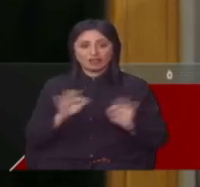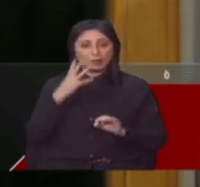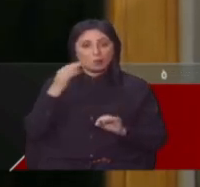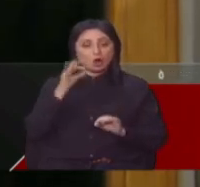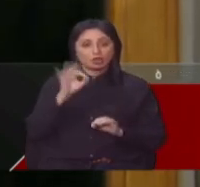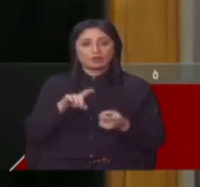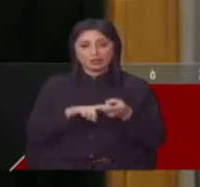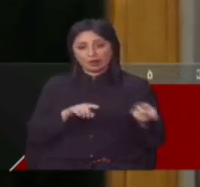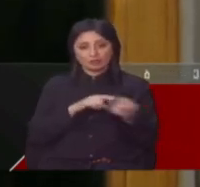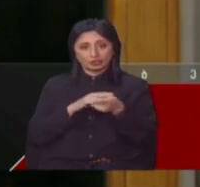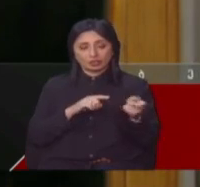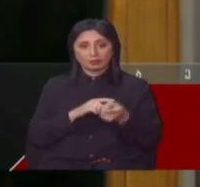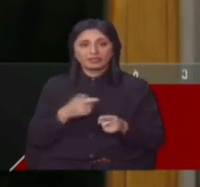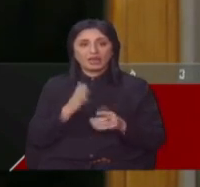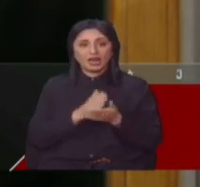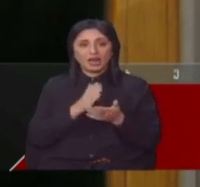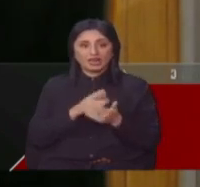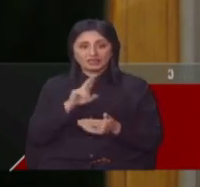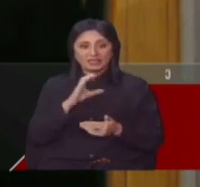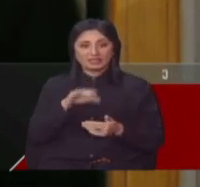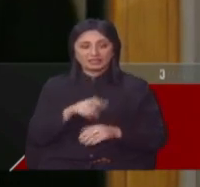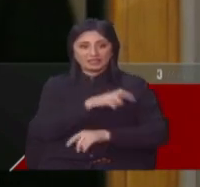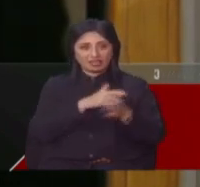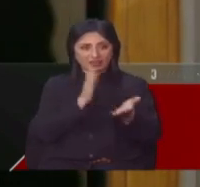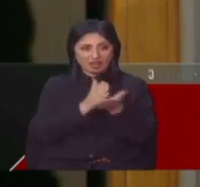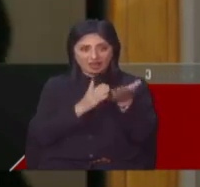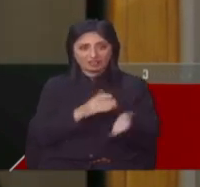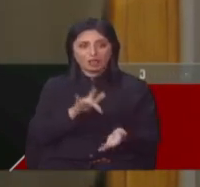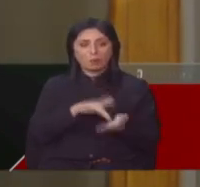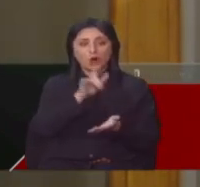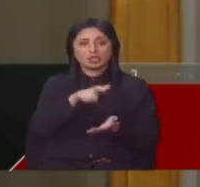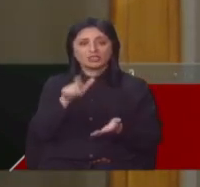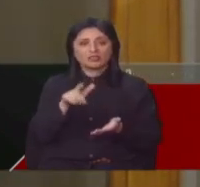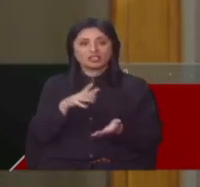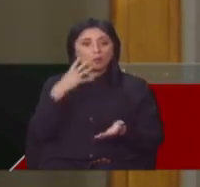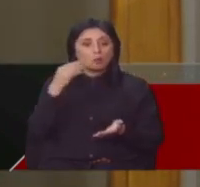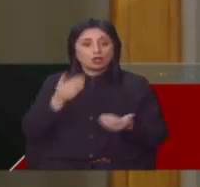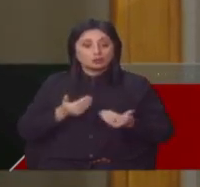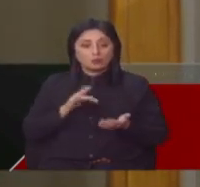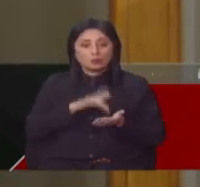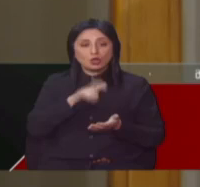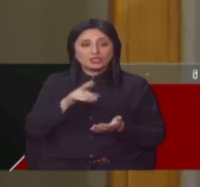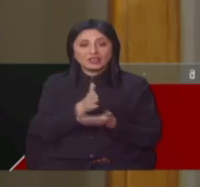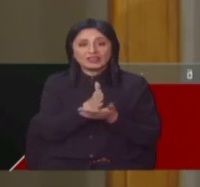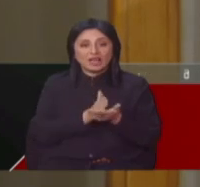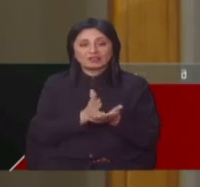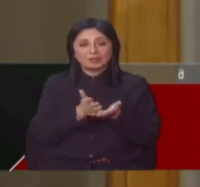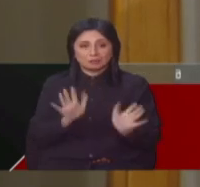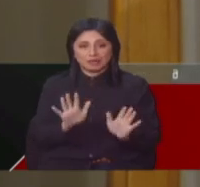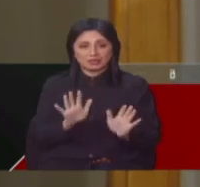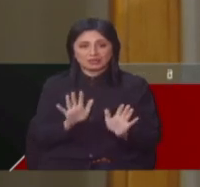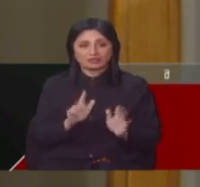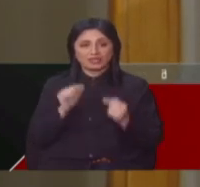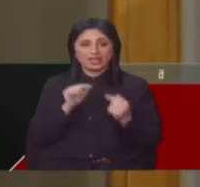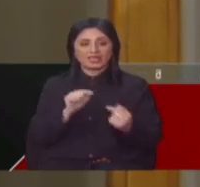განცხადებები მოლდოვასთან დაკავშირებით, რომელიც არის 10-ის წევრი, რომლის მოსახლეობის Moldovași mșchorebi măsăcleau bine nașchiuarze meti.